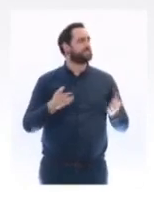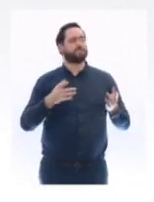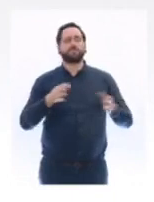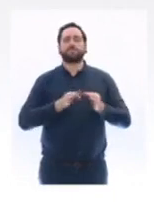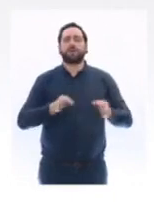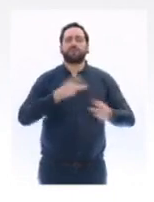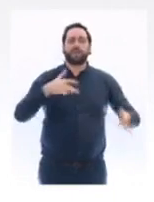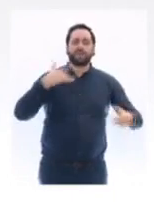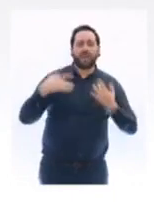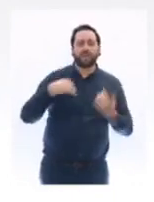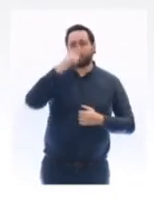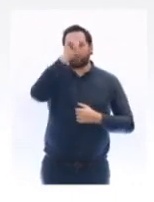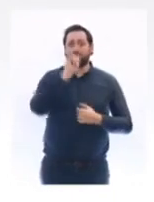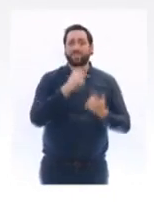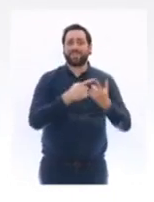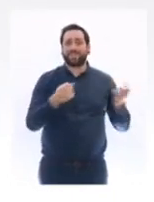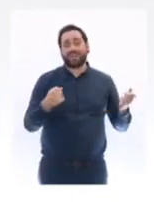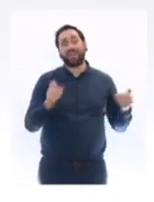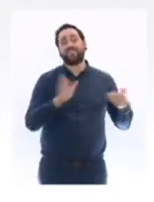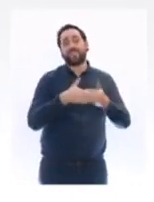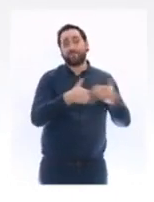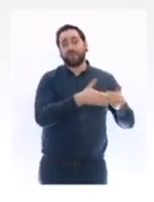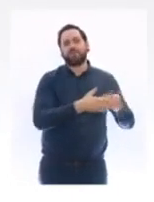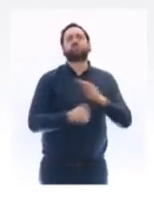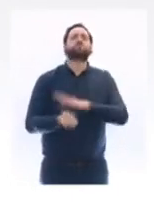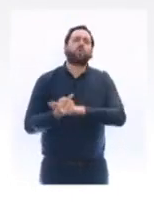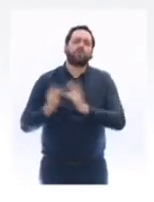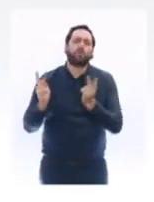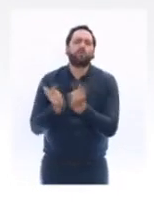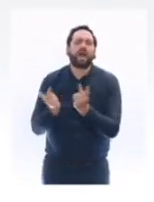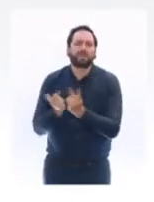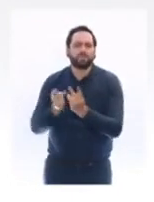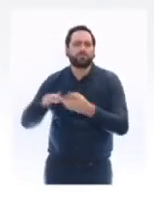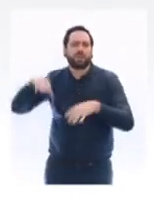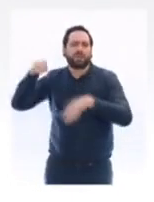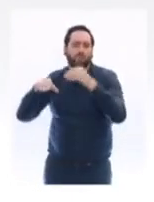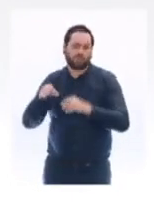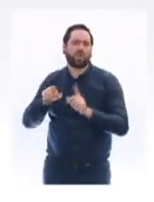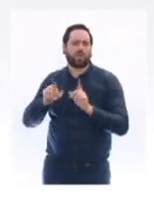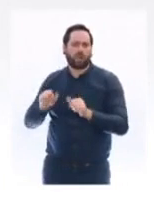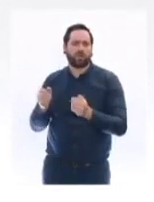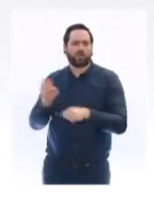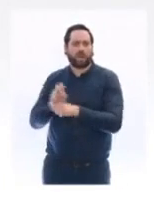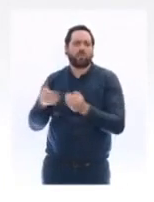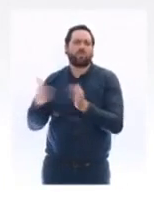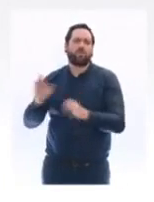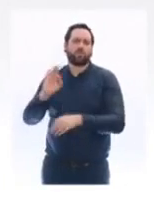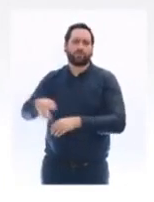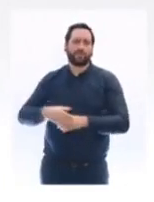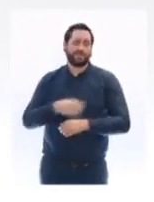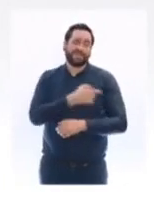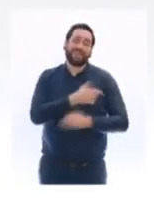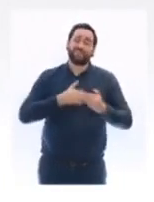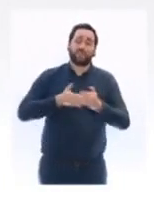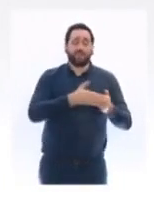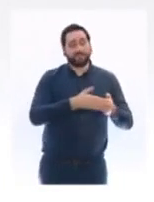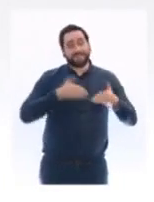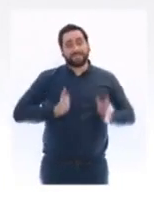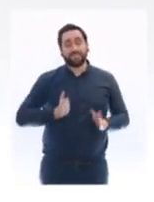la création artistique continue de vivre. Les tournages, les répétitions de spectacles à huis clos,